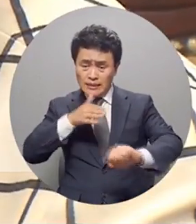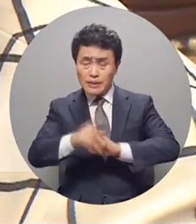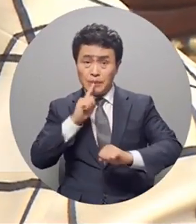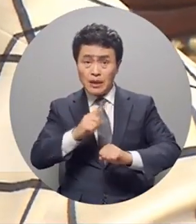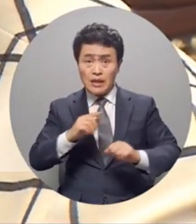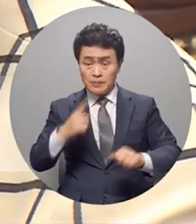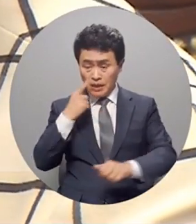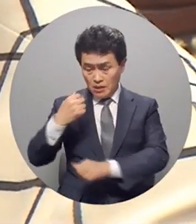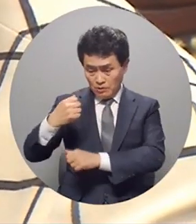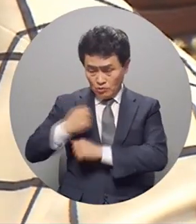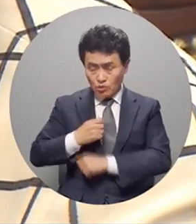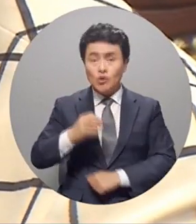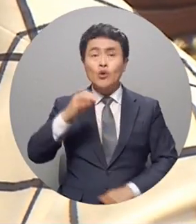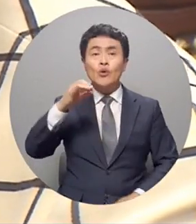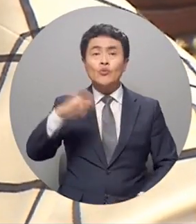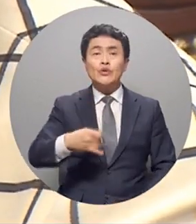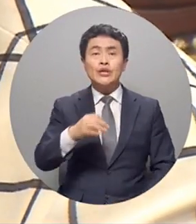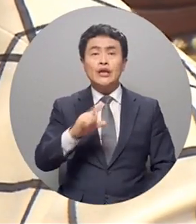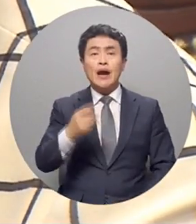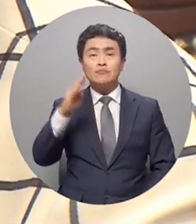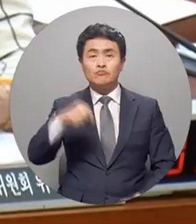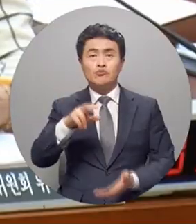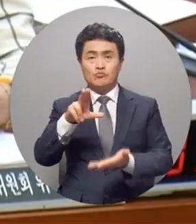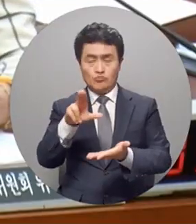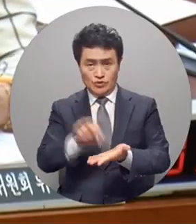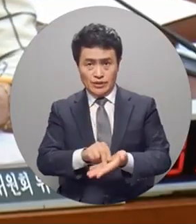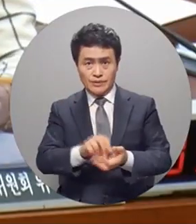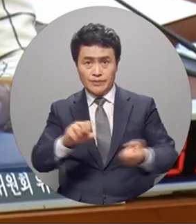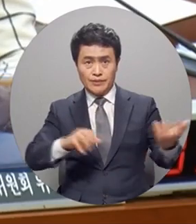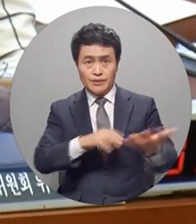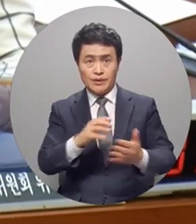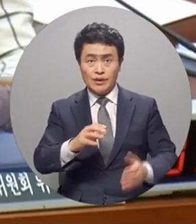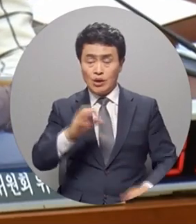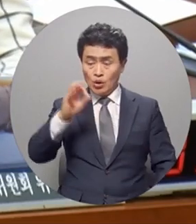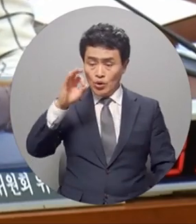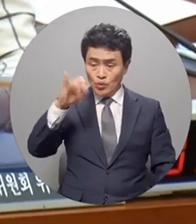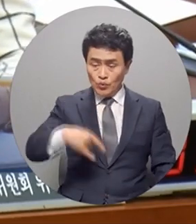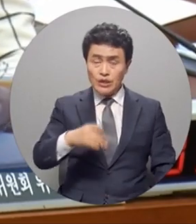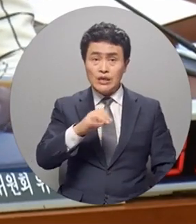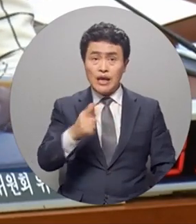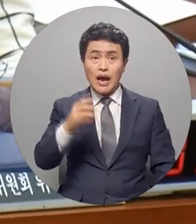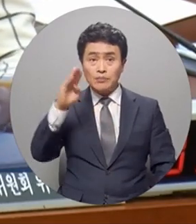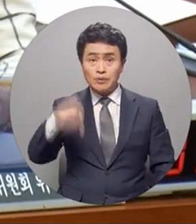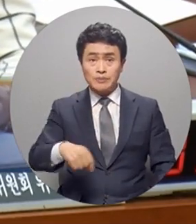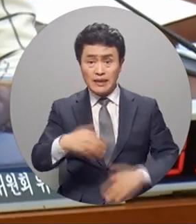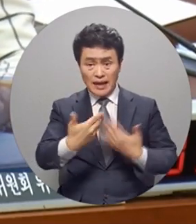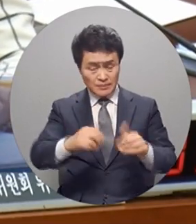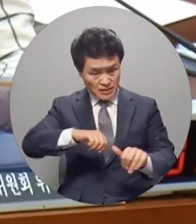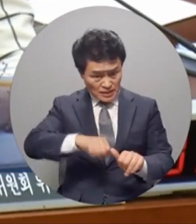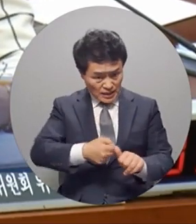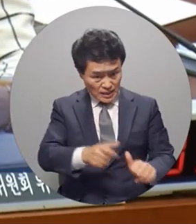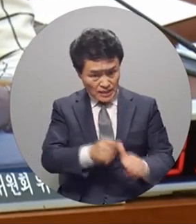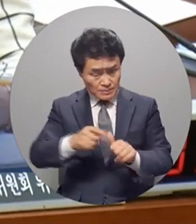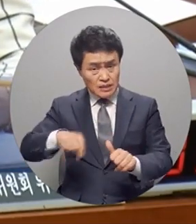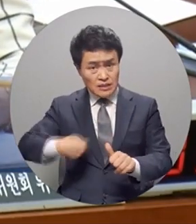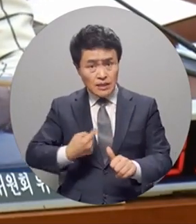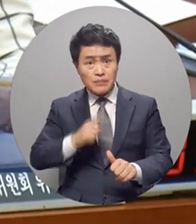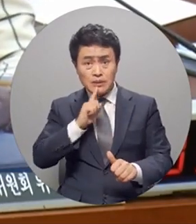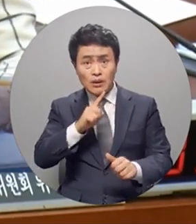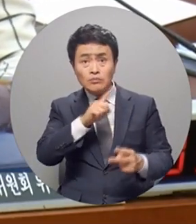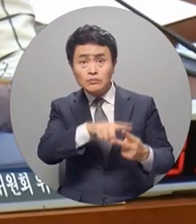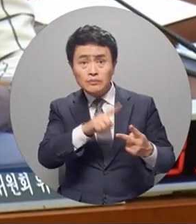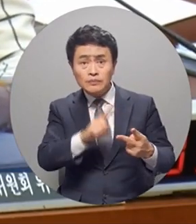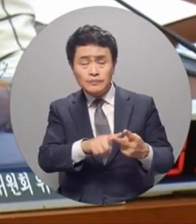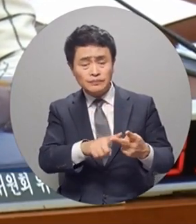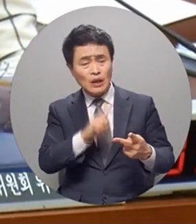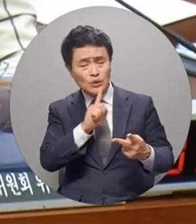위안부 문제를 놓고 실랑이가 이어졌습니다. 위안부입니까? 아니면 강제입니까? 아니면 자발적입니까?